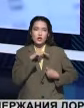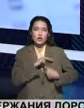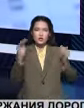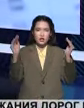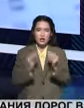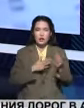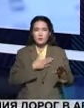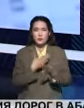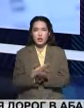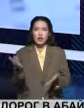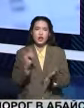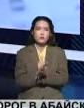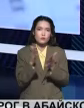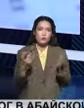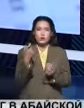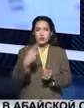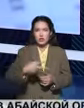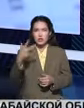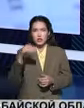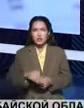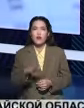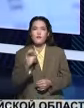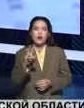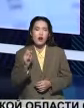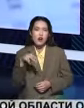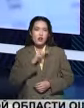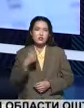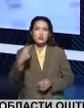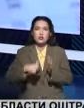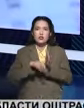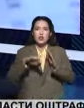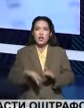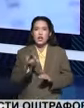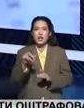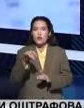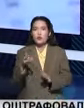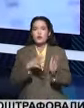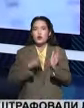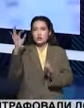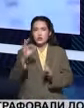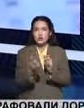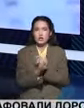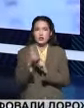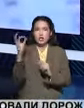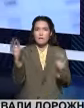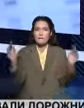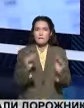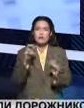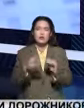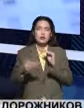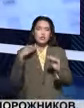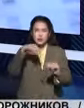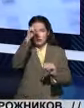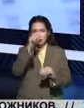снизилась активность. Размещено более 123 тысяч вакансий и 106 тысяч резюме, что на 9% и 13% меньше, чем в